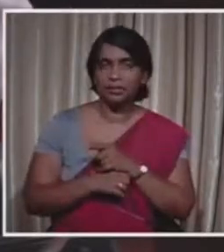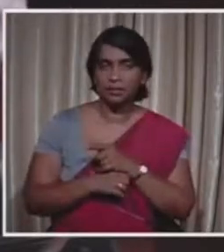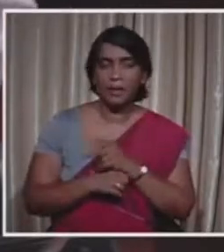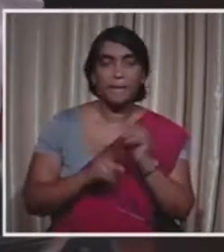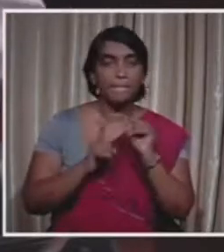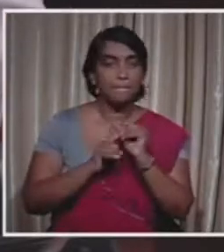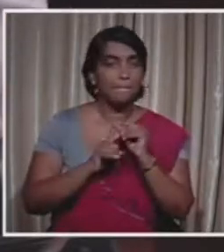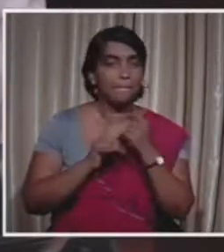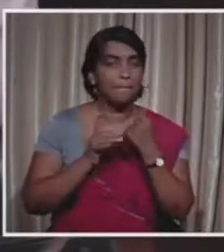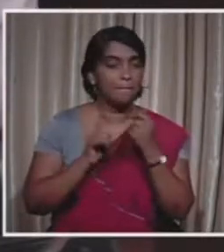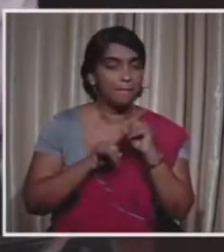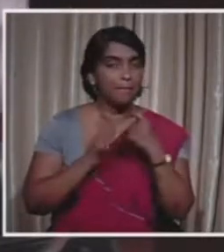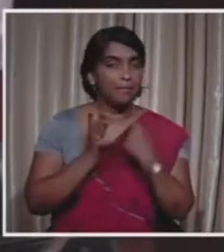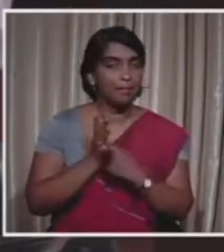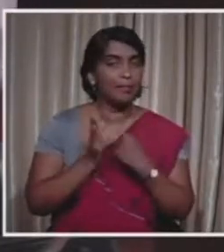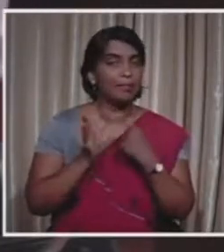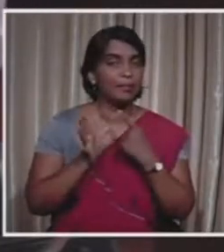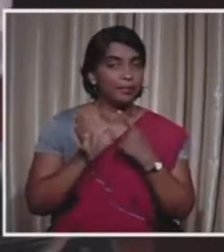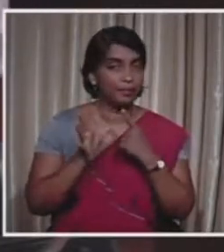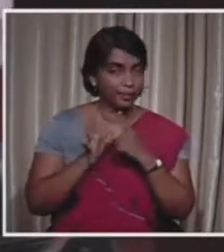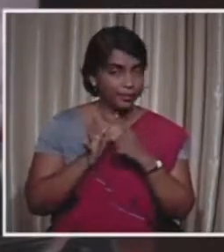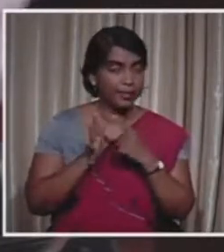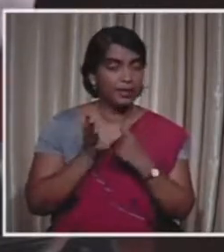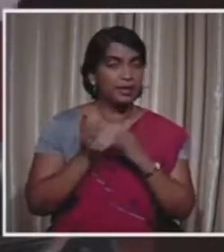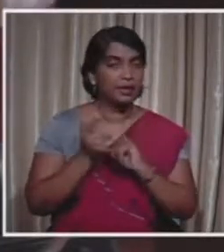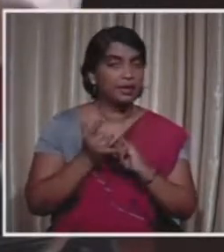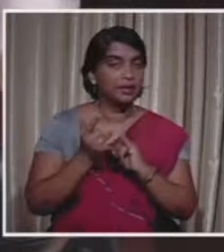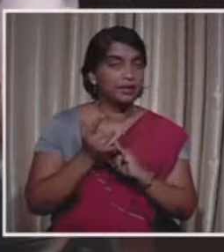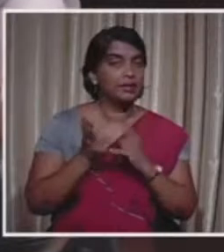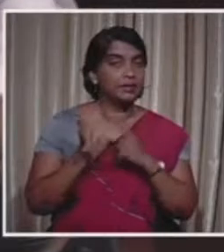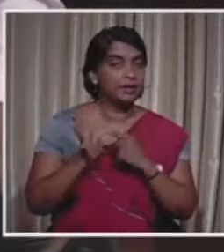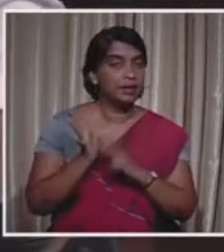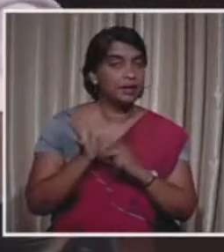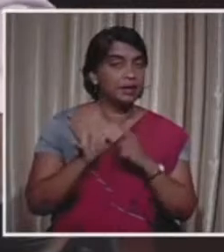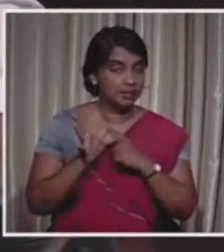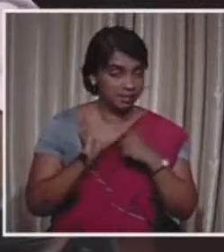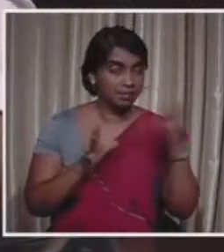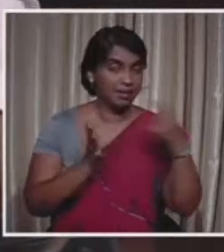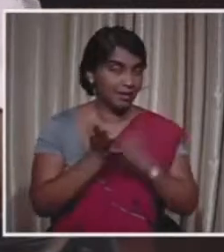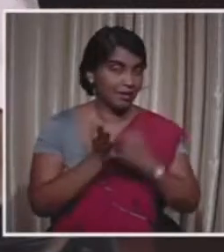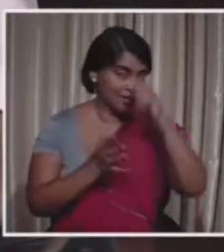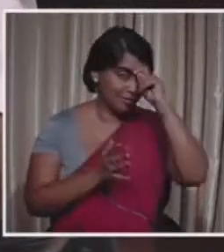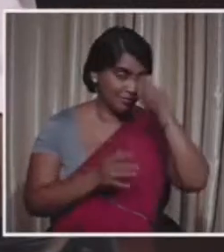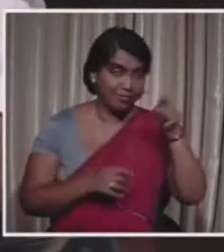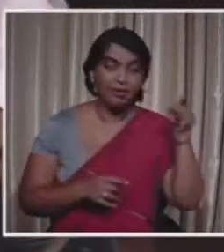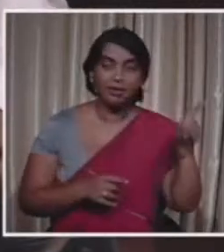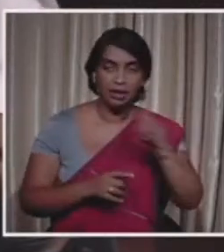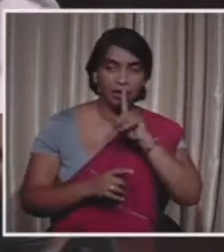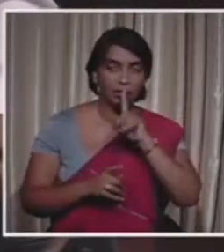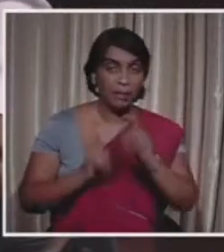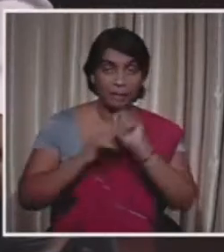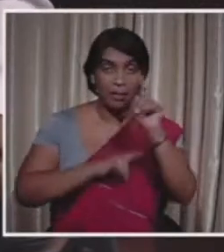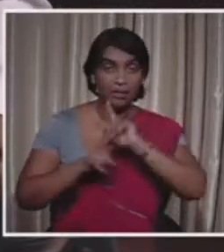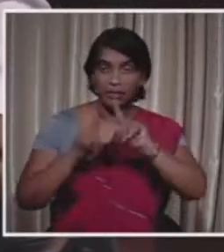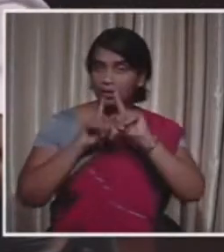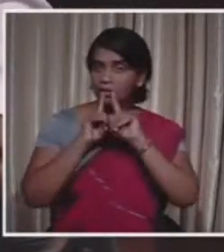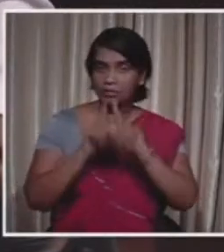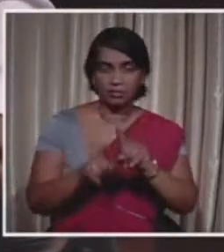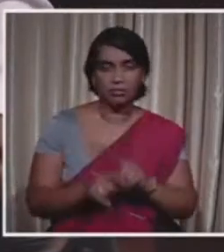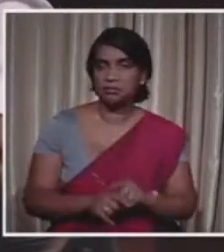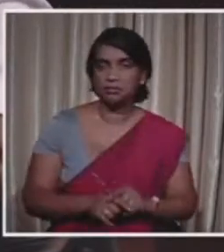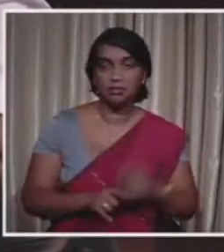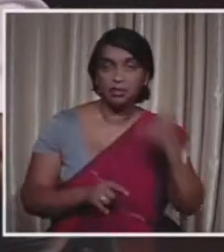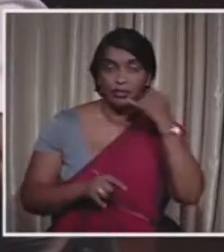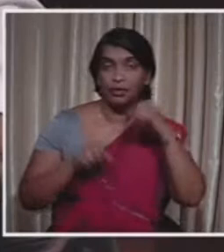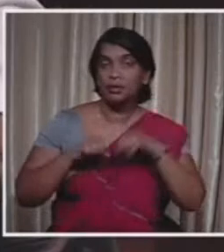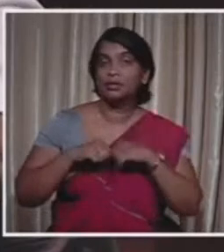prasanna ranatunga matituma. Me sabahavata idiripat kala karunu api samagi